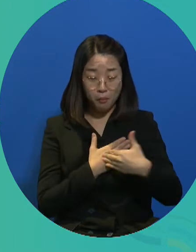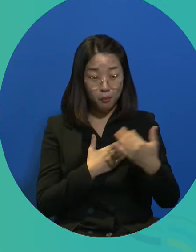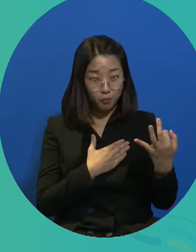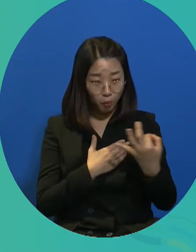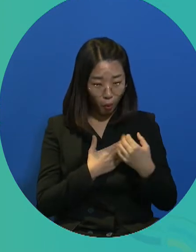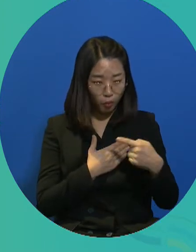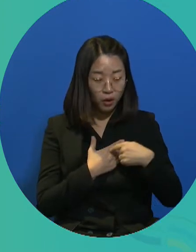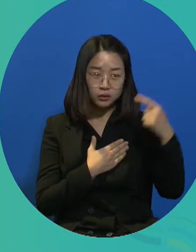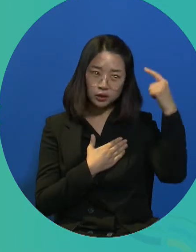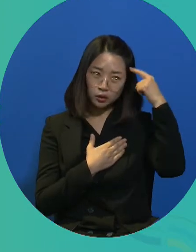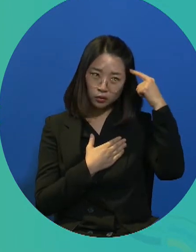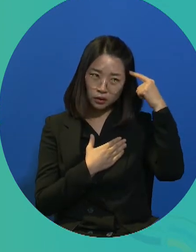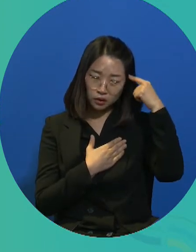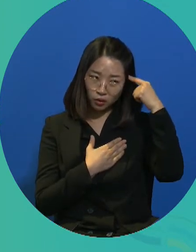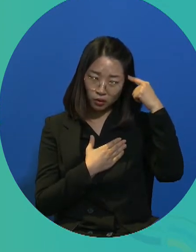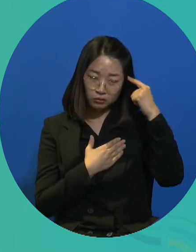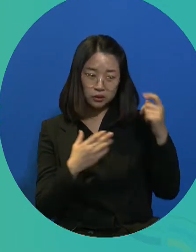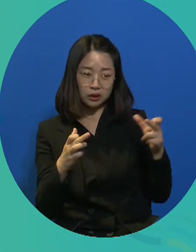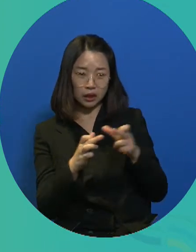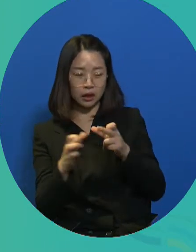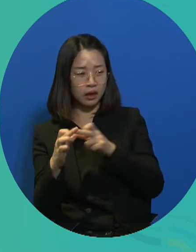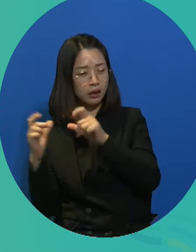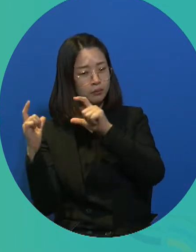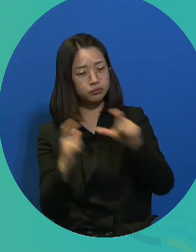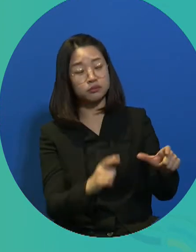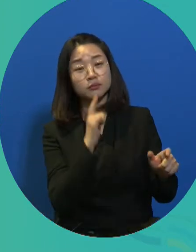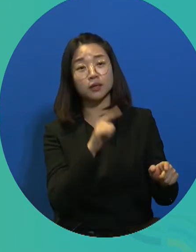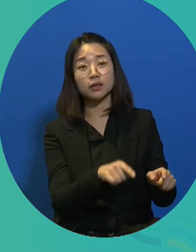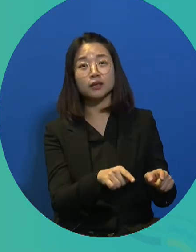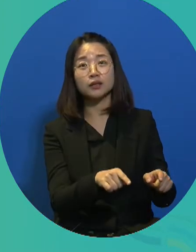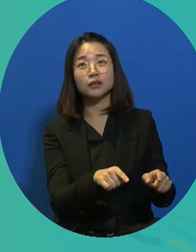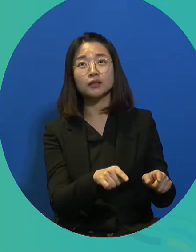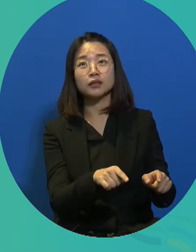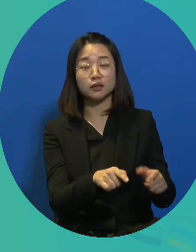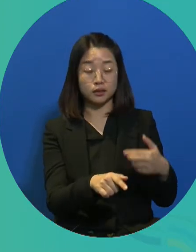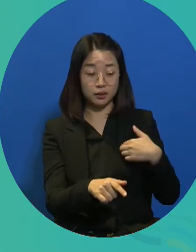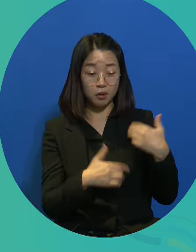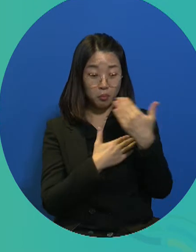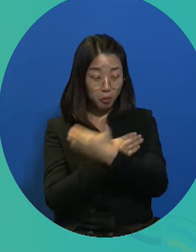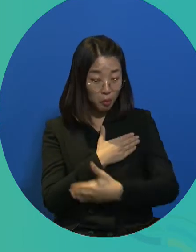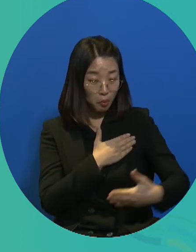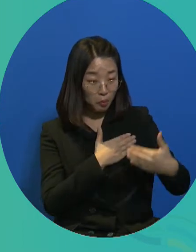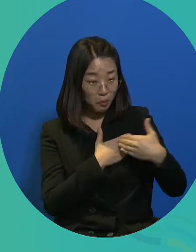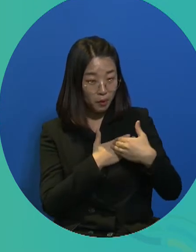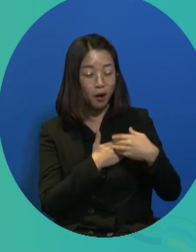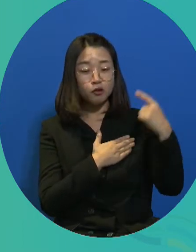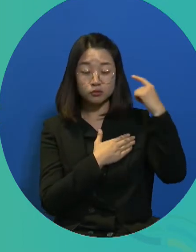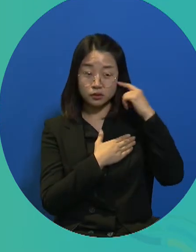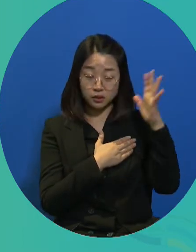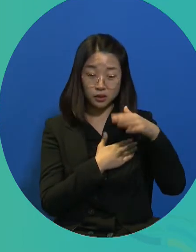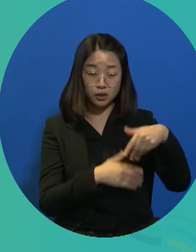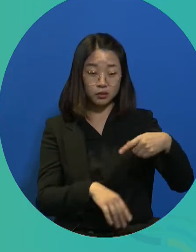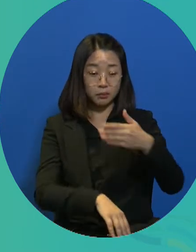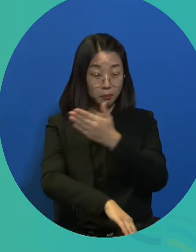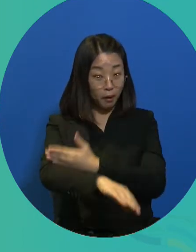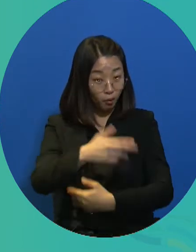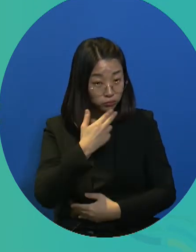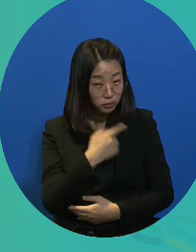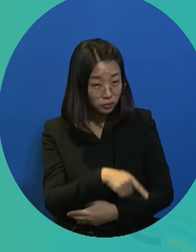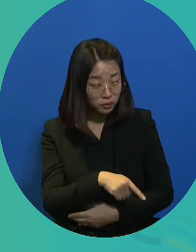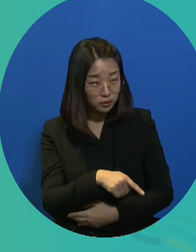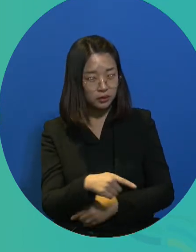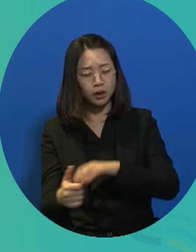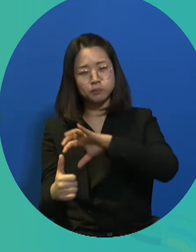우리의 정신적인 장애 그리고 또 우리의 어떤 신체의 차이에 대해서 정신적인 차이에 대해서